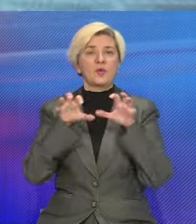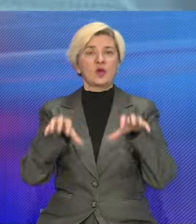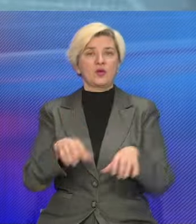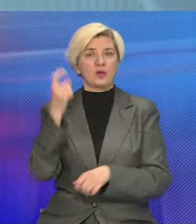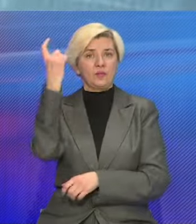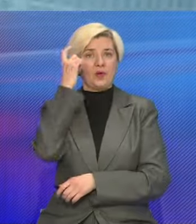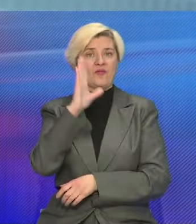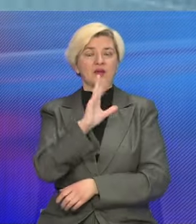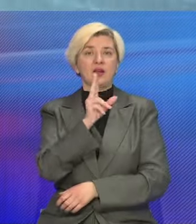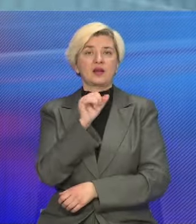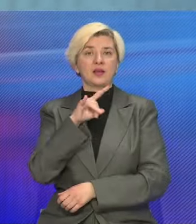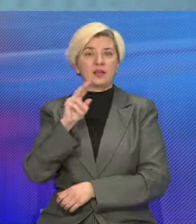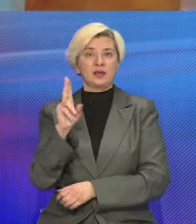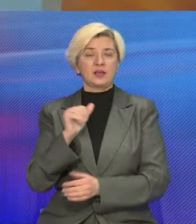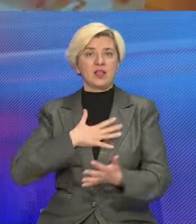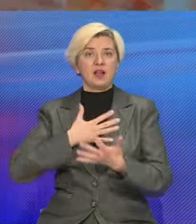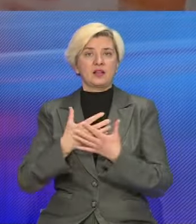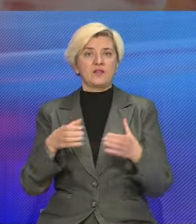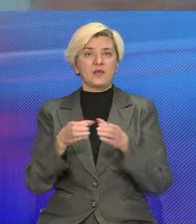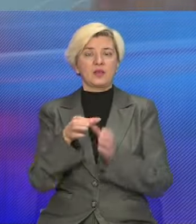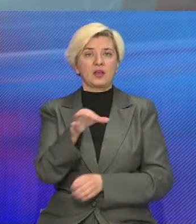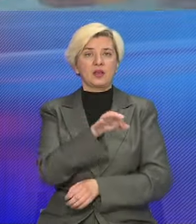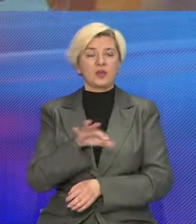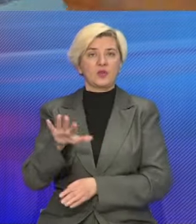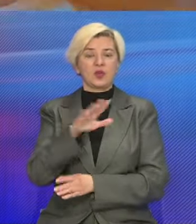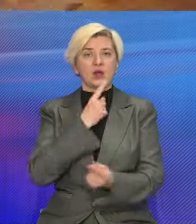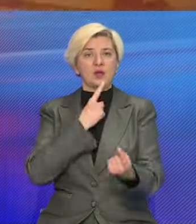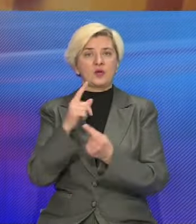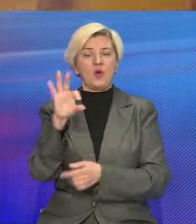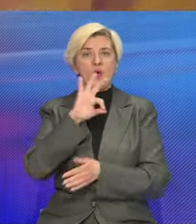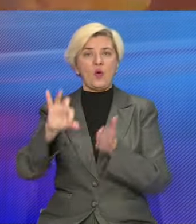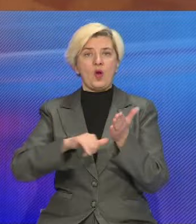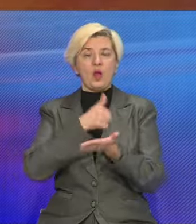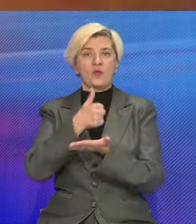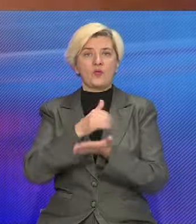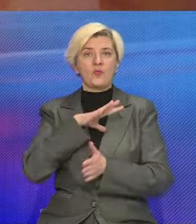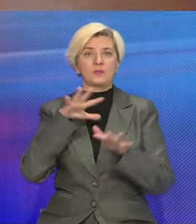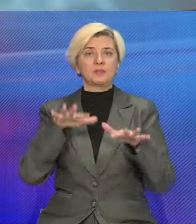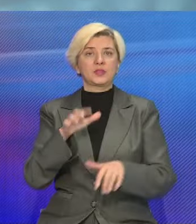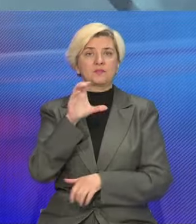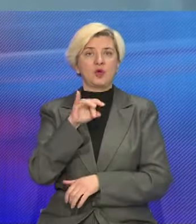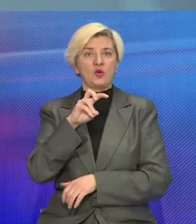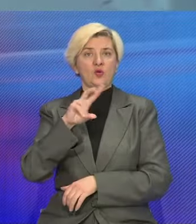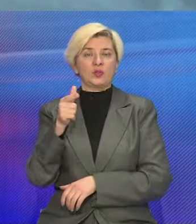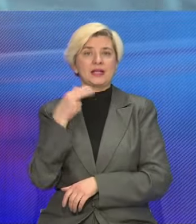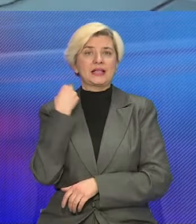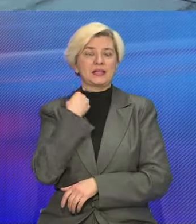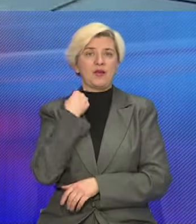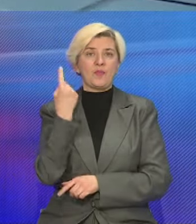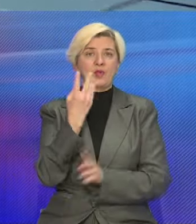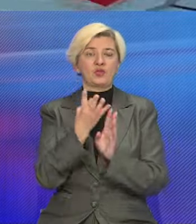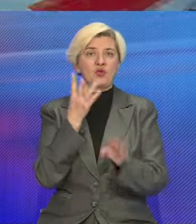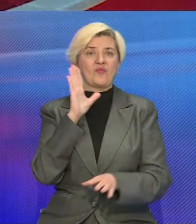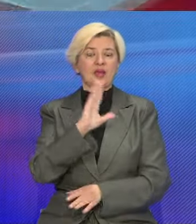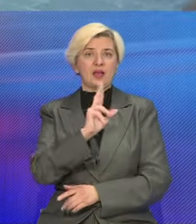або виконками Уладіміра Караніка з активом регіона. Розмови об головним пройшлі у Смаргоні і Ліді. У першу чергу Уладімір